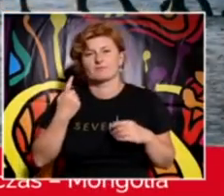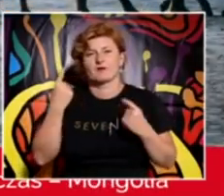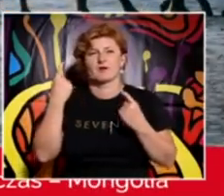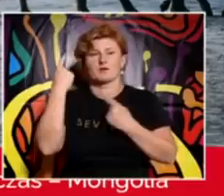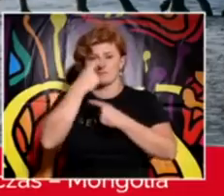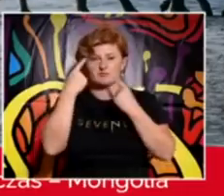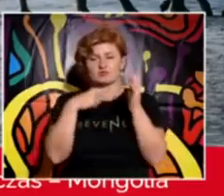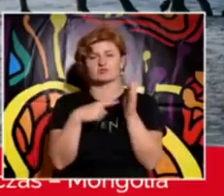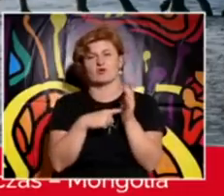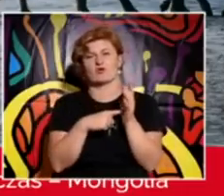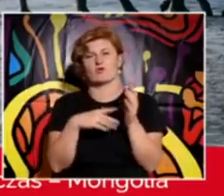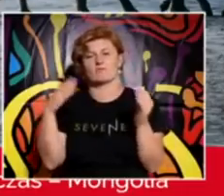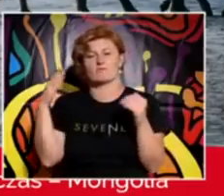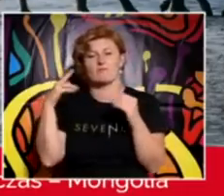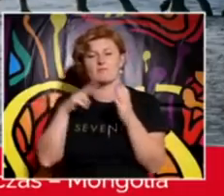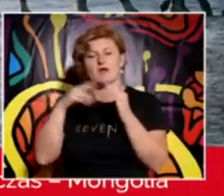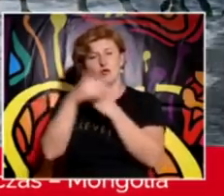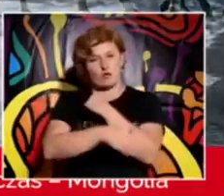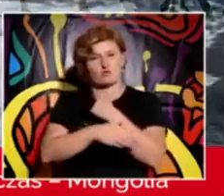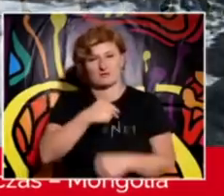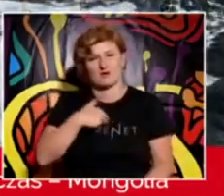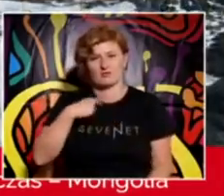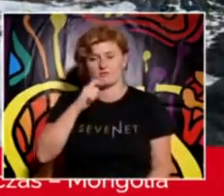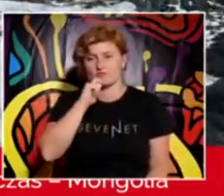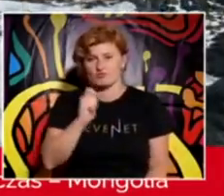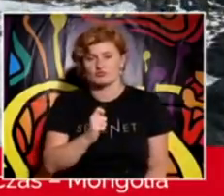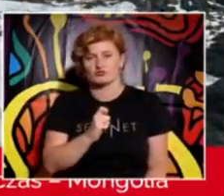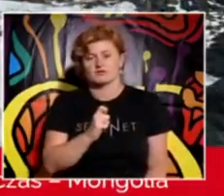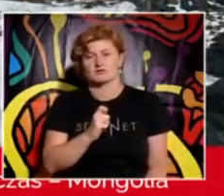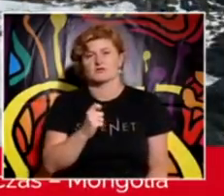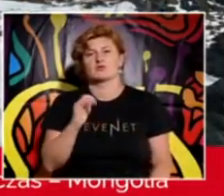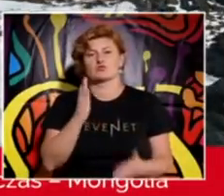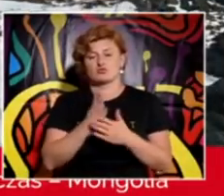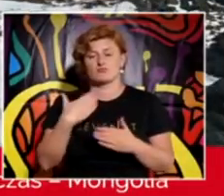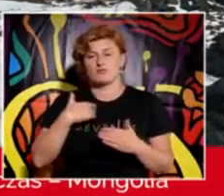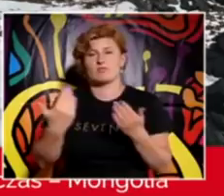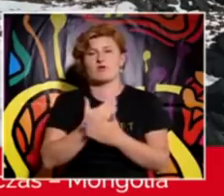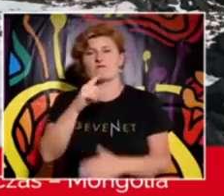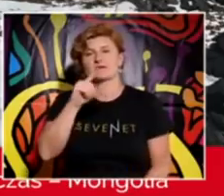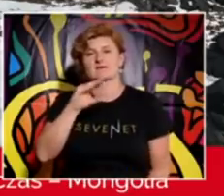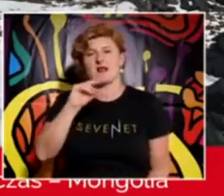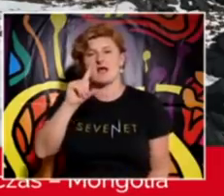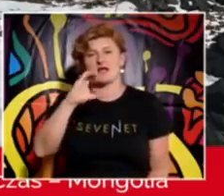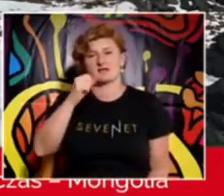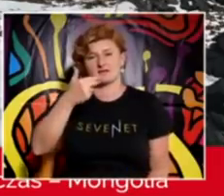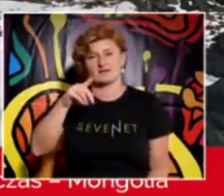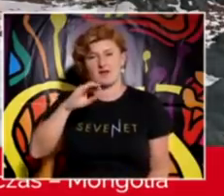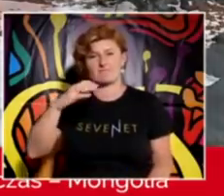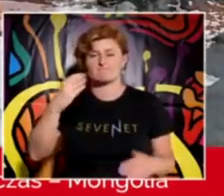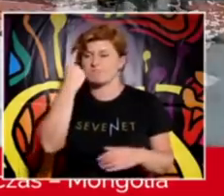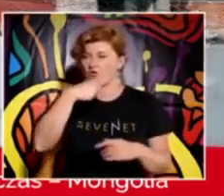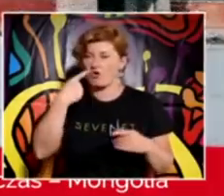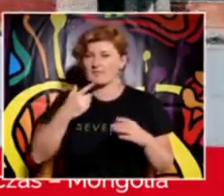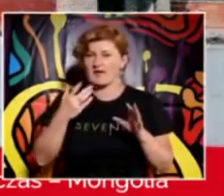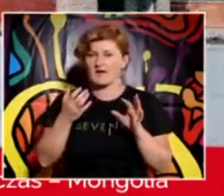przede wszystkim to już było pod koniec naszej podróży, kiedy na przykład już jak byliśmy w Nowej Zelandii, pogoda była dosyć taka